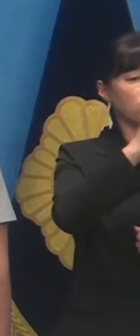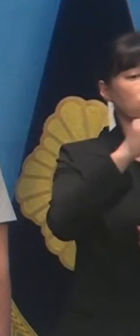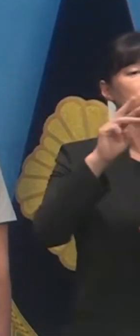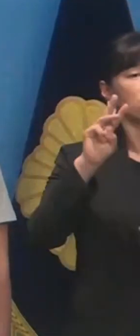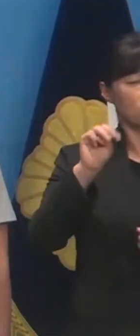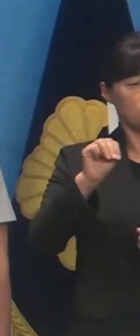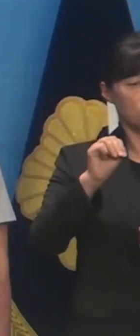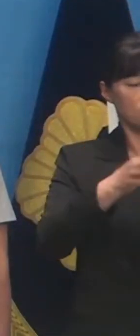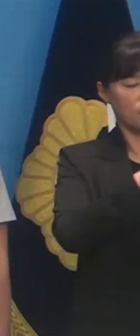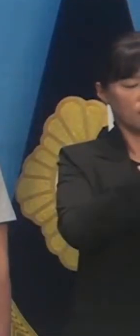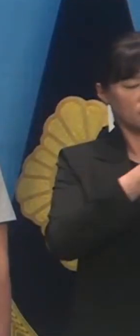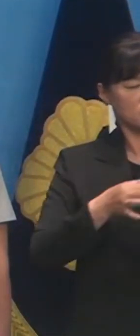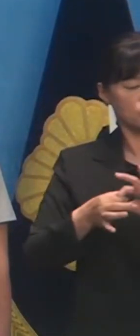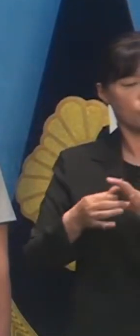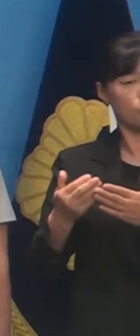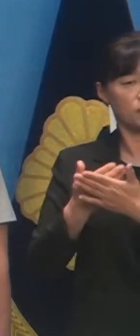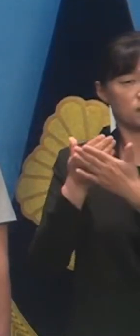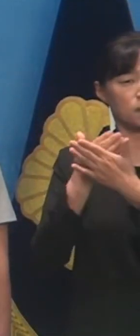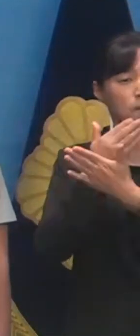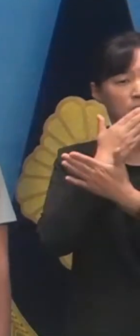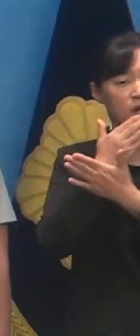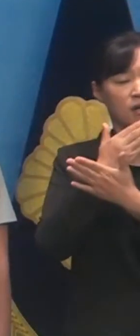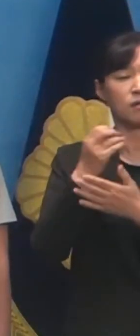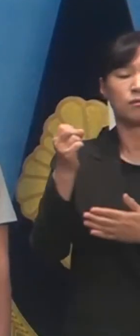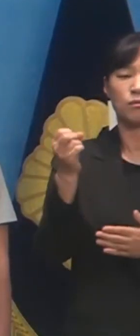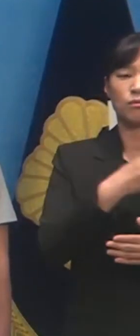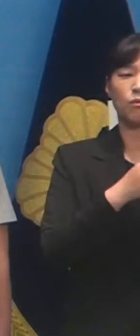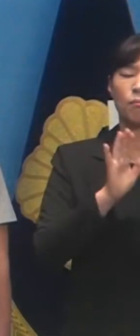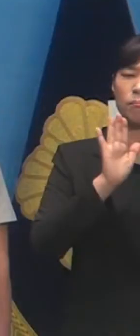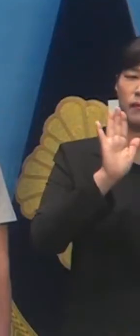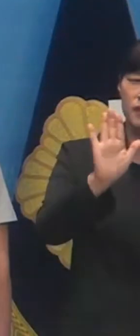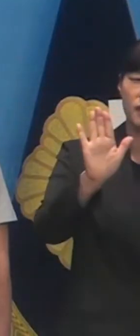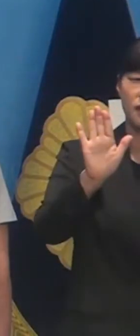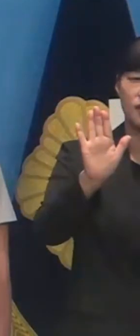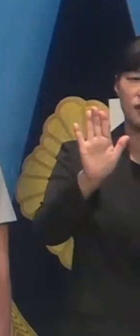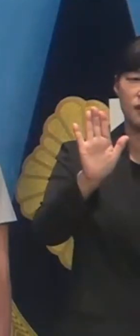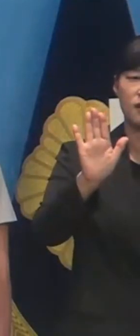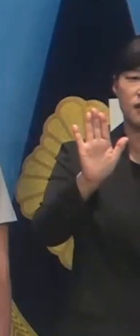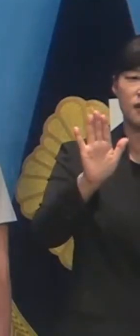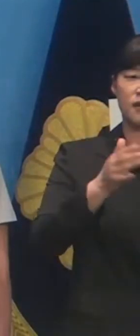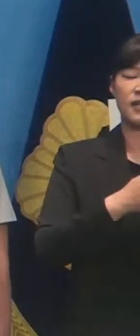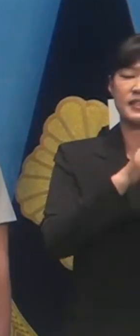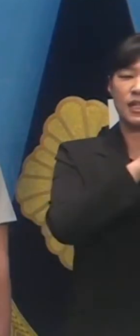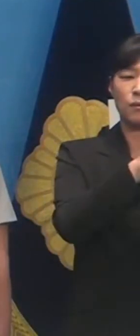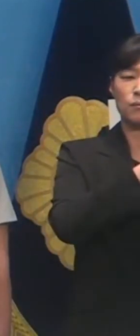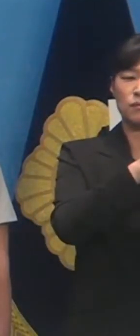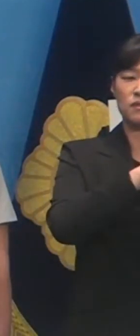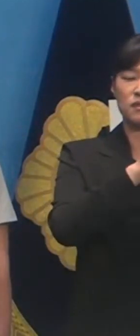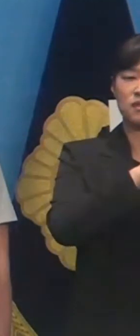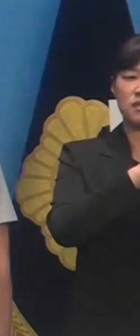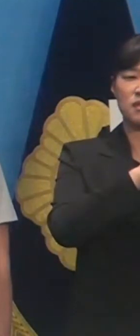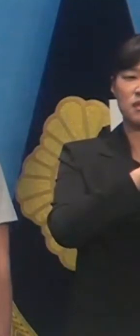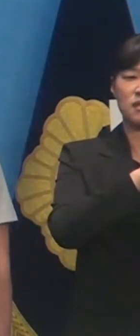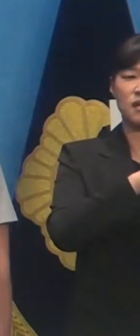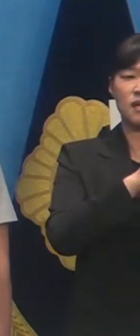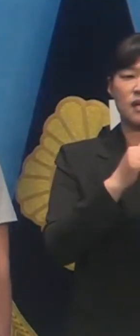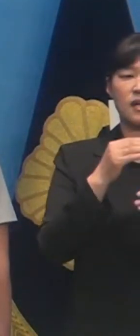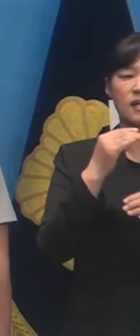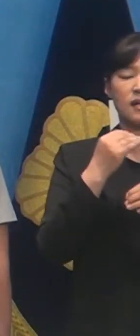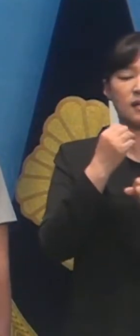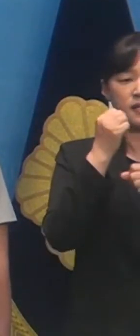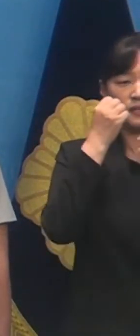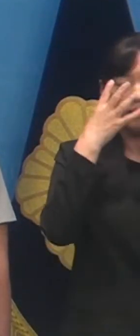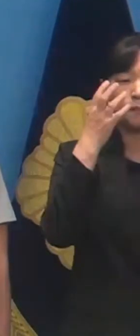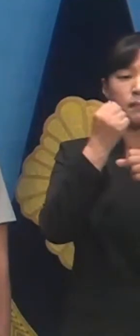한국GM의 지속 가능성 또 미래 차 개발